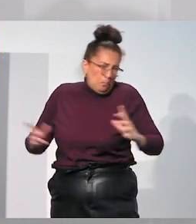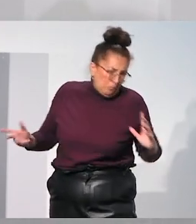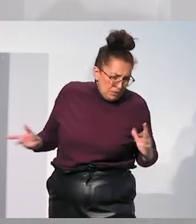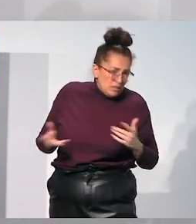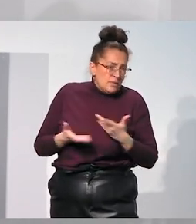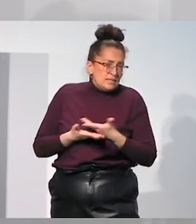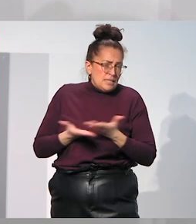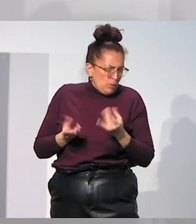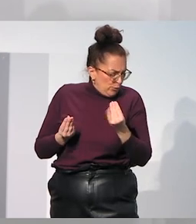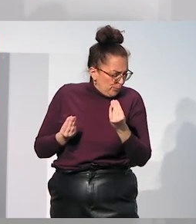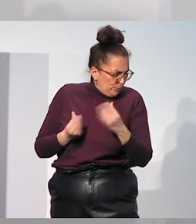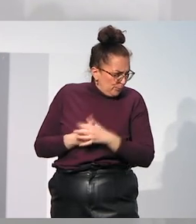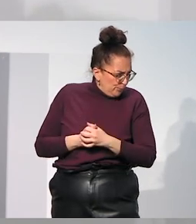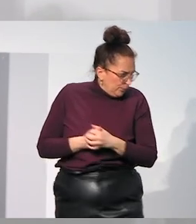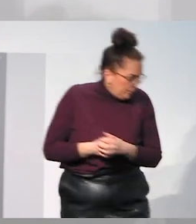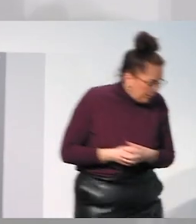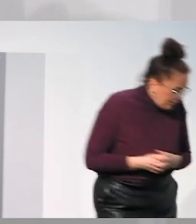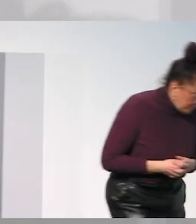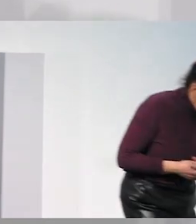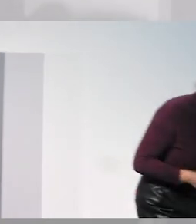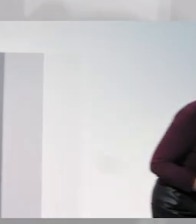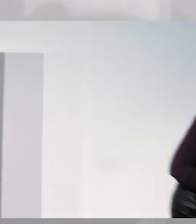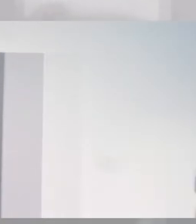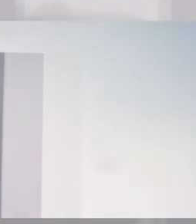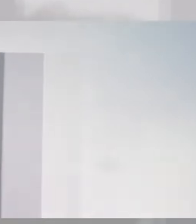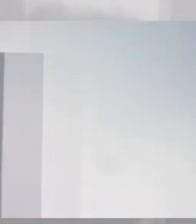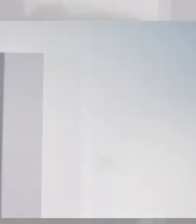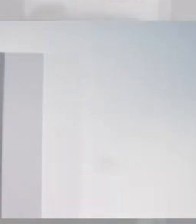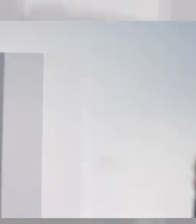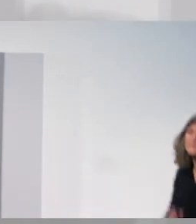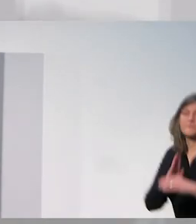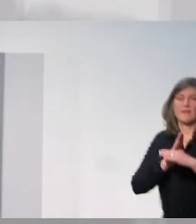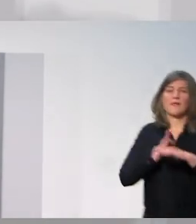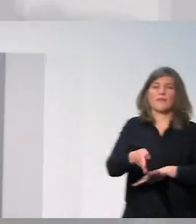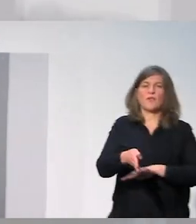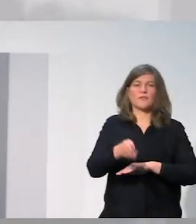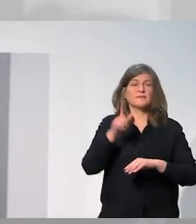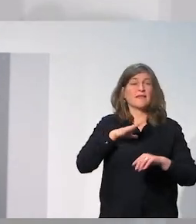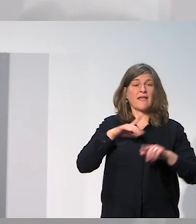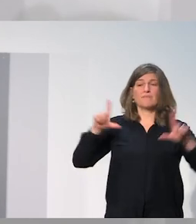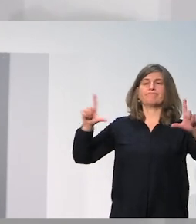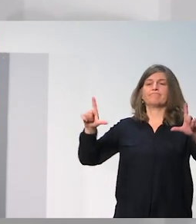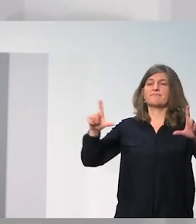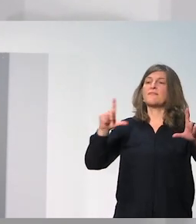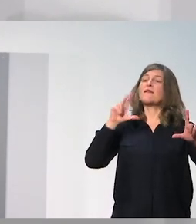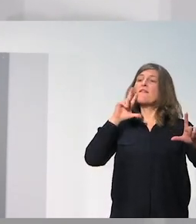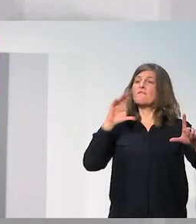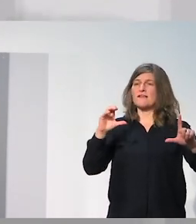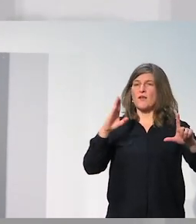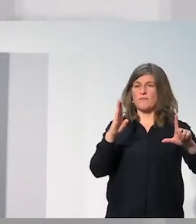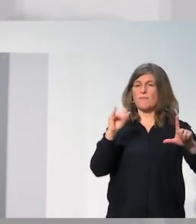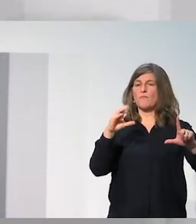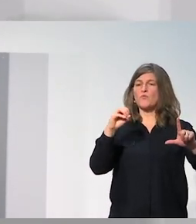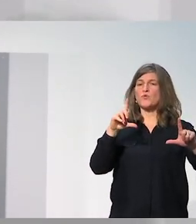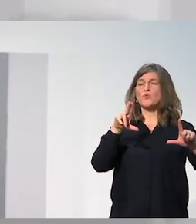entrant au musée, vous avez une toile de Vincent Biulès, hein, qui est un peintre qui vit à